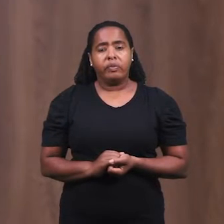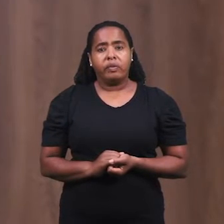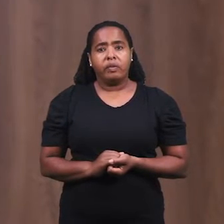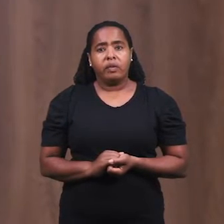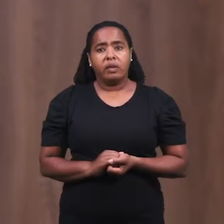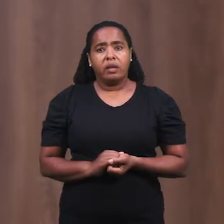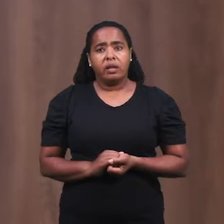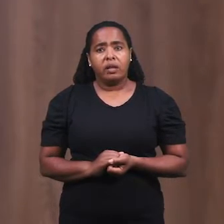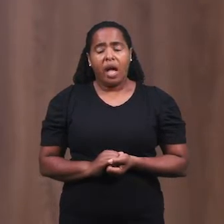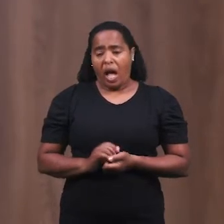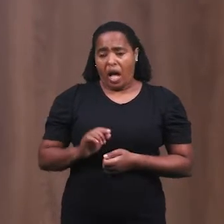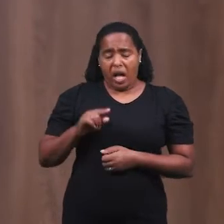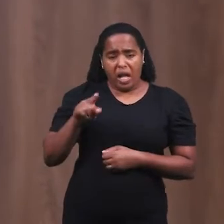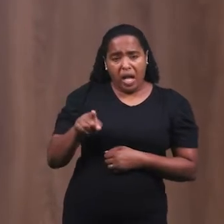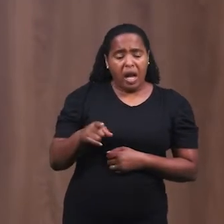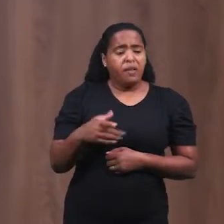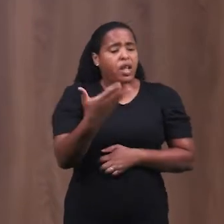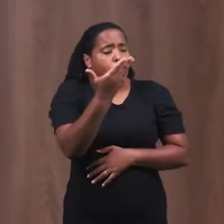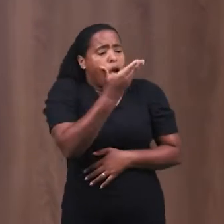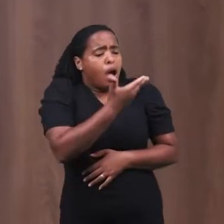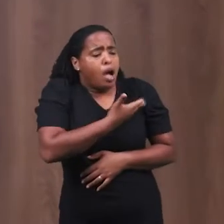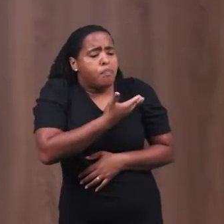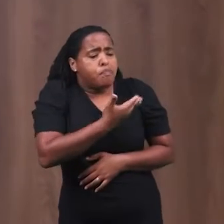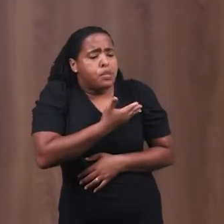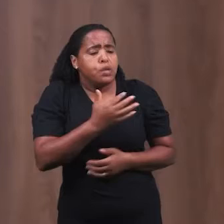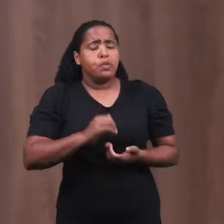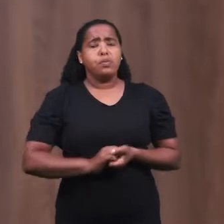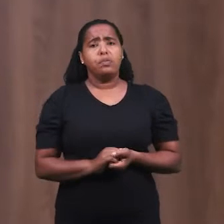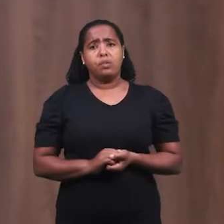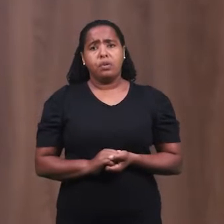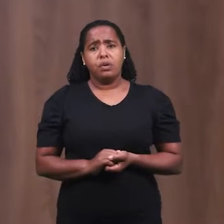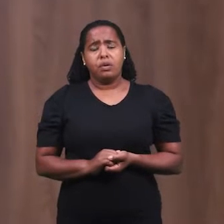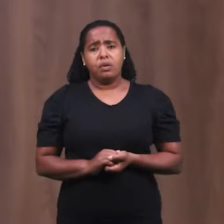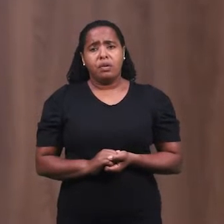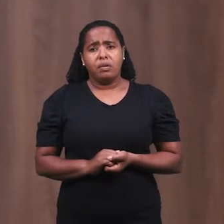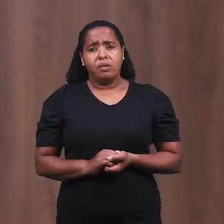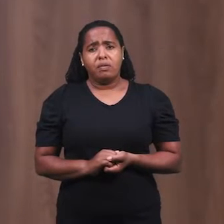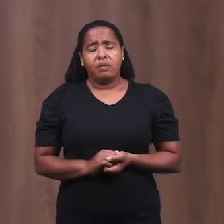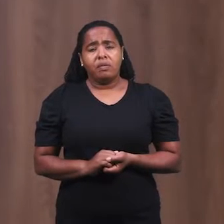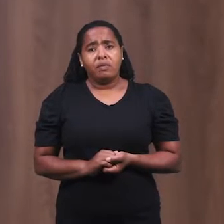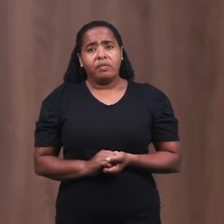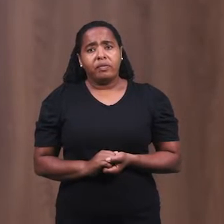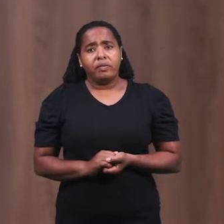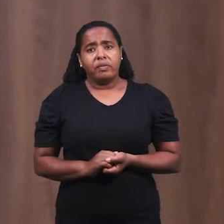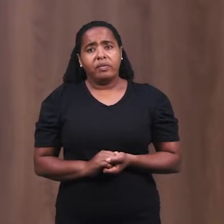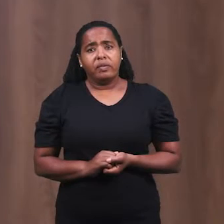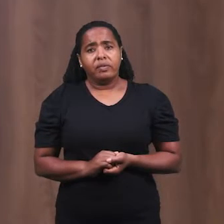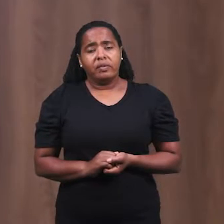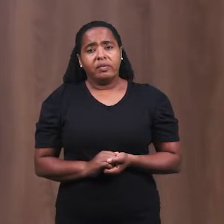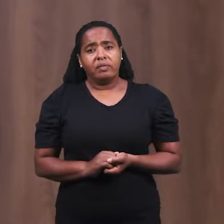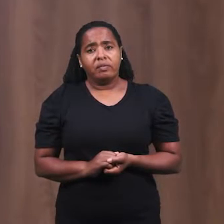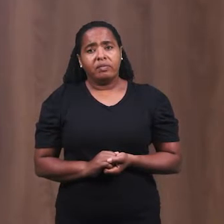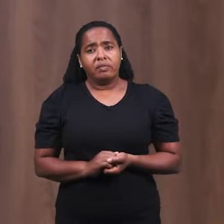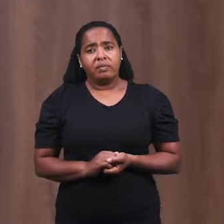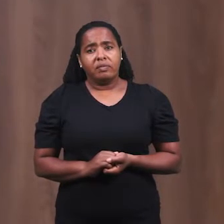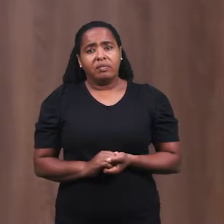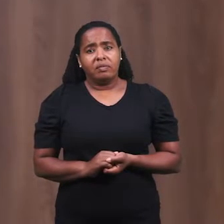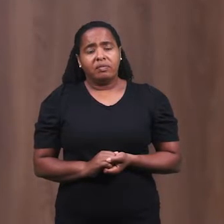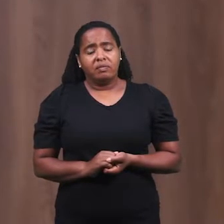бы. Мы бы очень грубо обратились к Иуде, а он Иуду называет «друг, для чего ты пришел?»